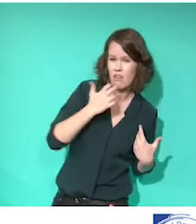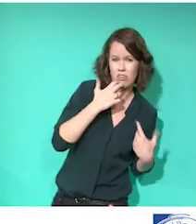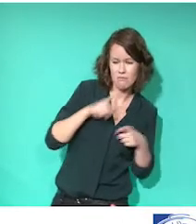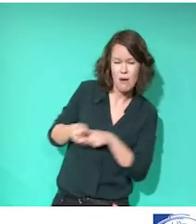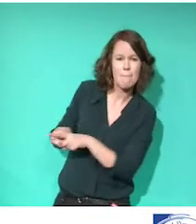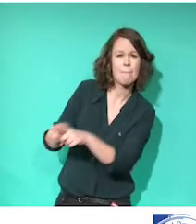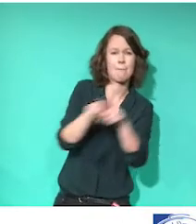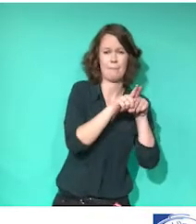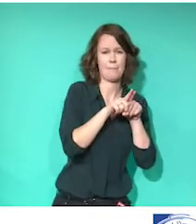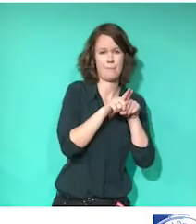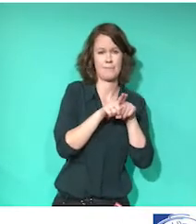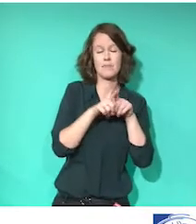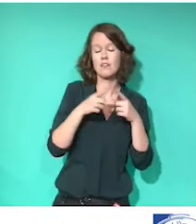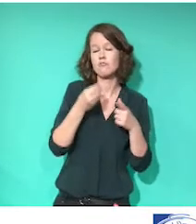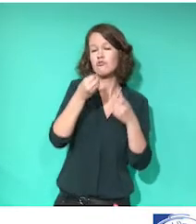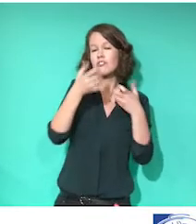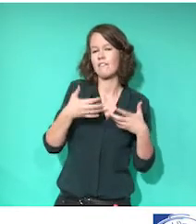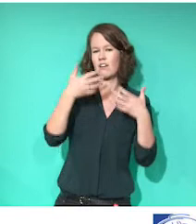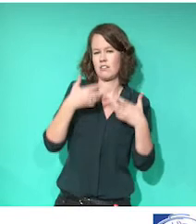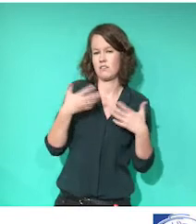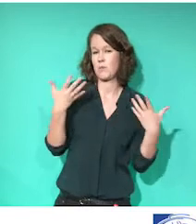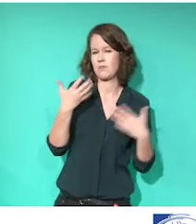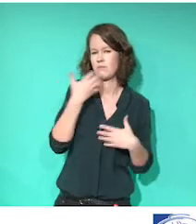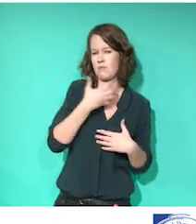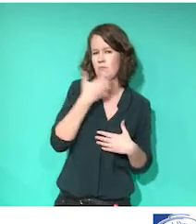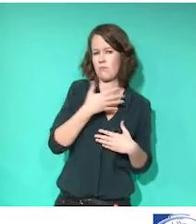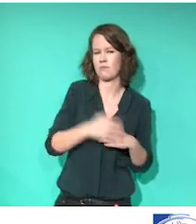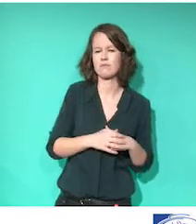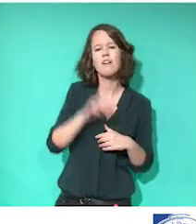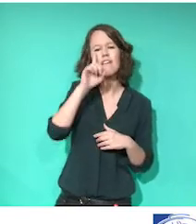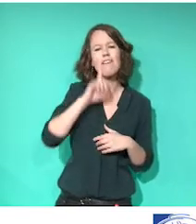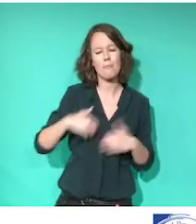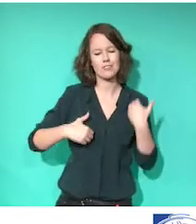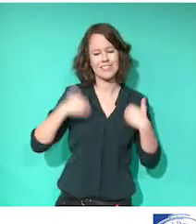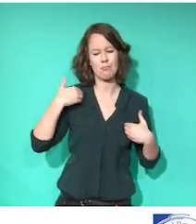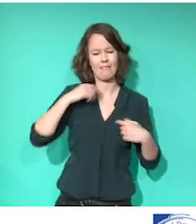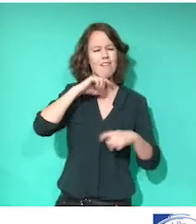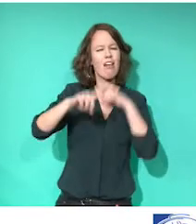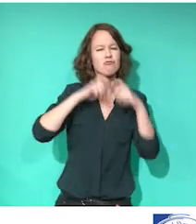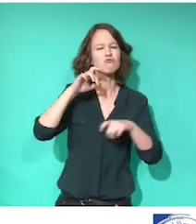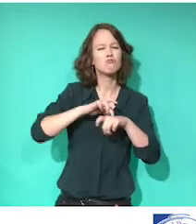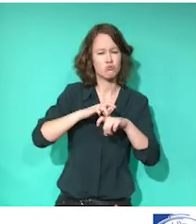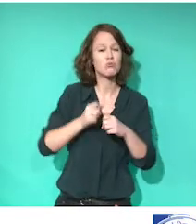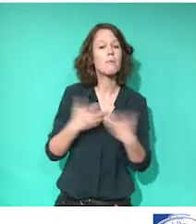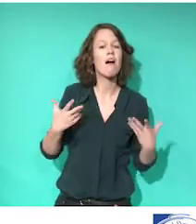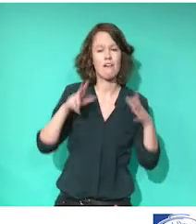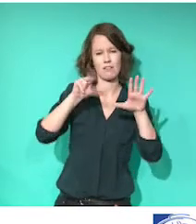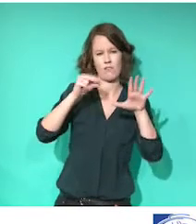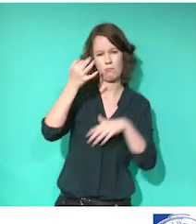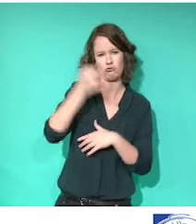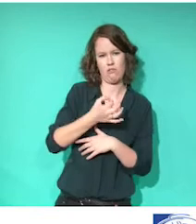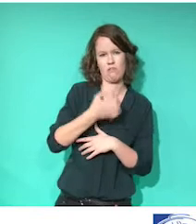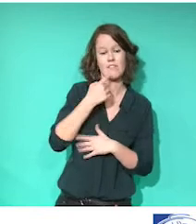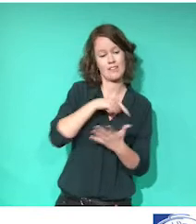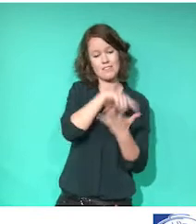citoyennes. Un chiffre qui fait froid dans le dos. 80% des femmes handicapées subissent des violences. 4 femmes